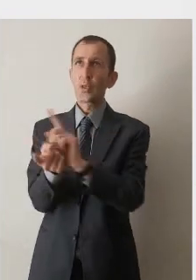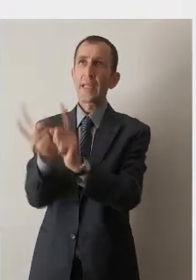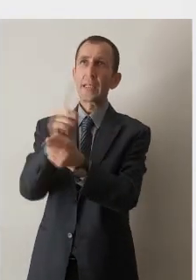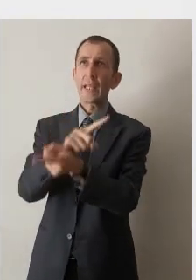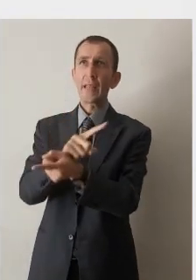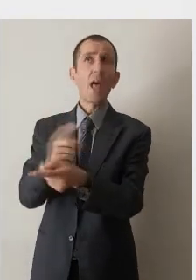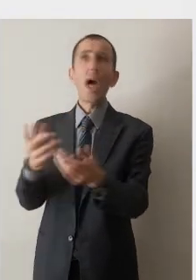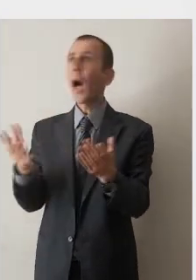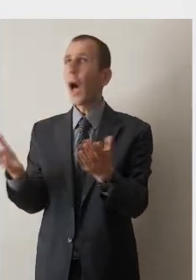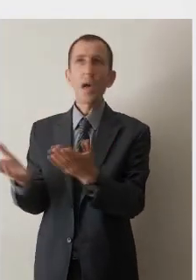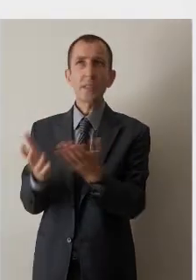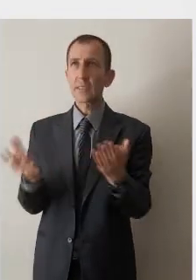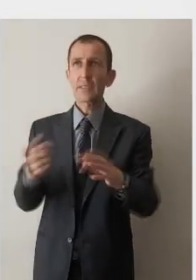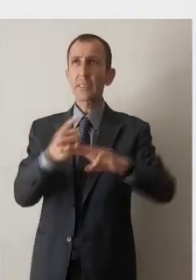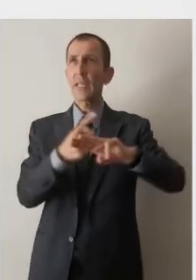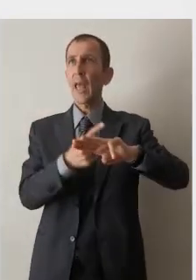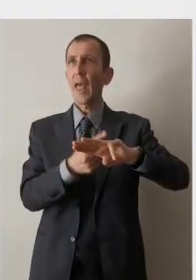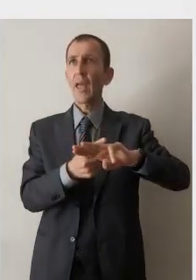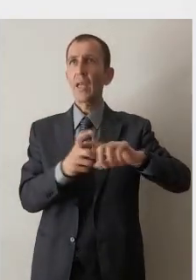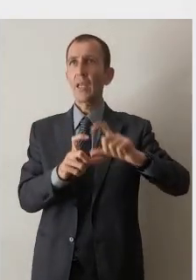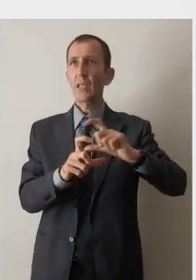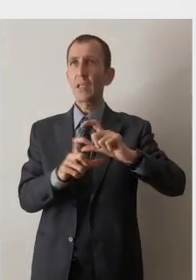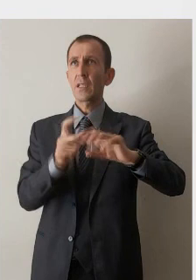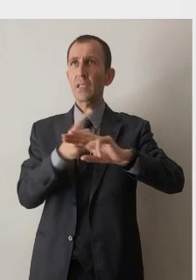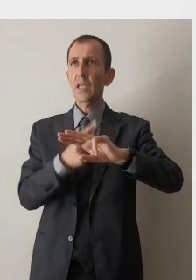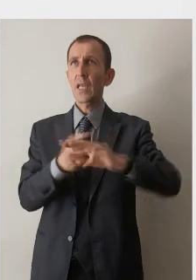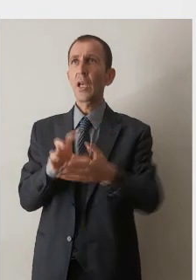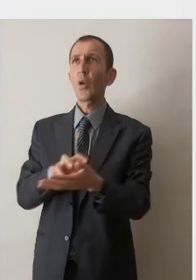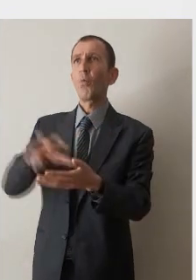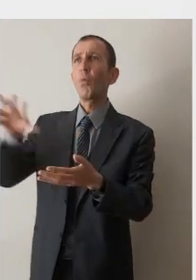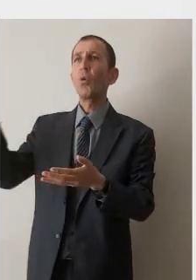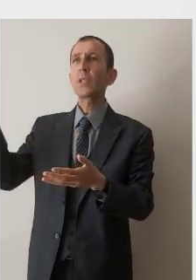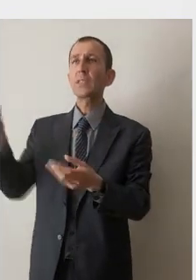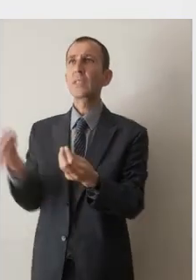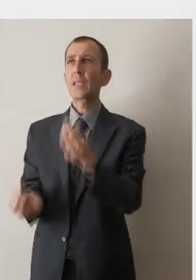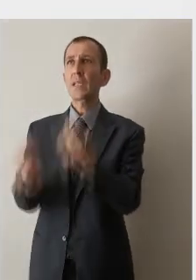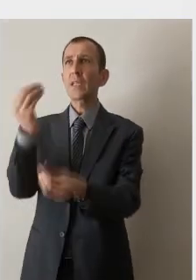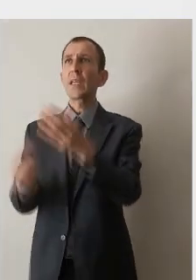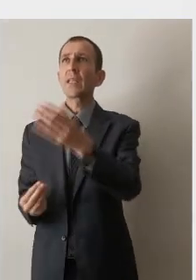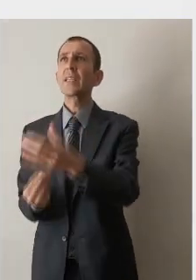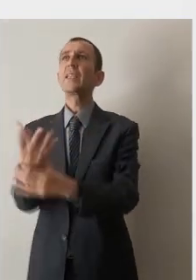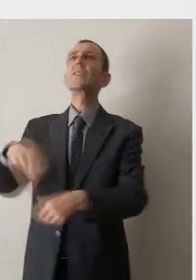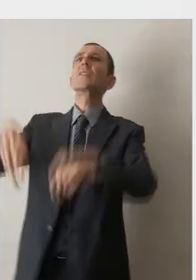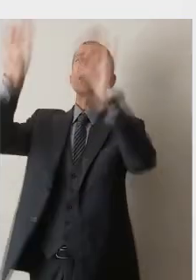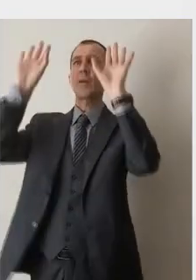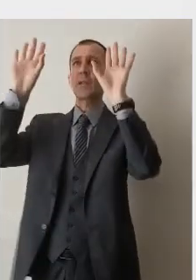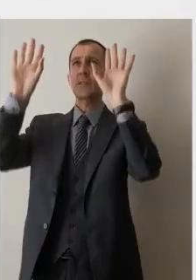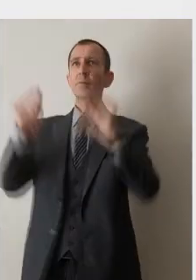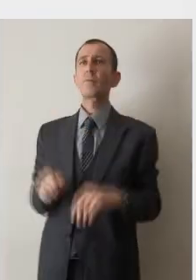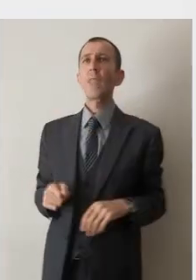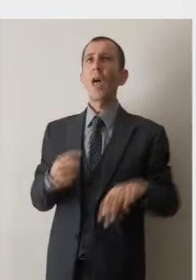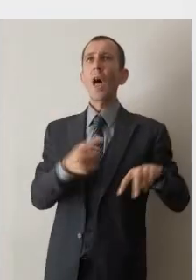Muz ülkemizde sadece Akdeniz bölgesinde Anamur çevresinde yetiştirilir. Bu yüzden doğru cevap A